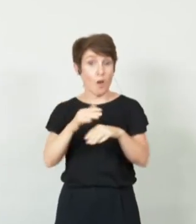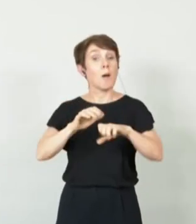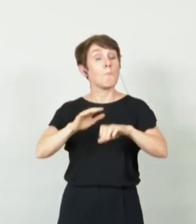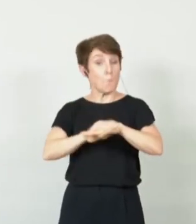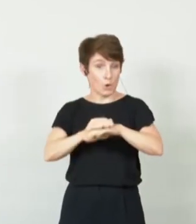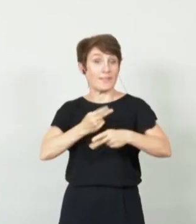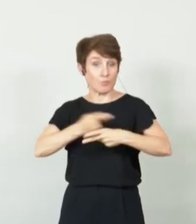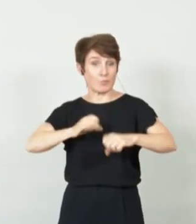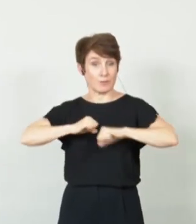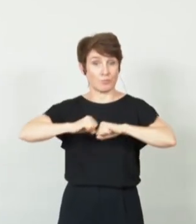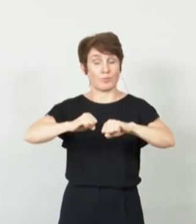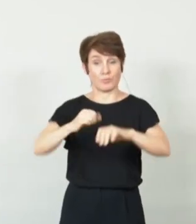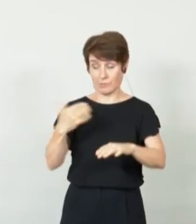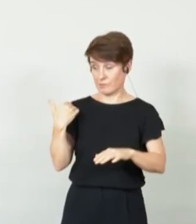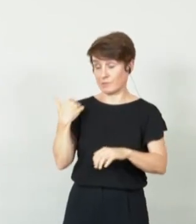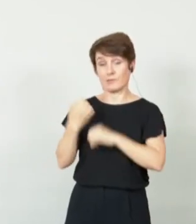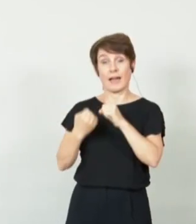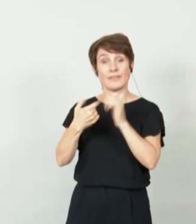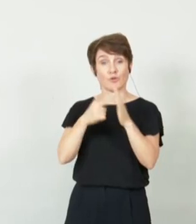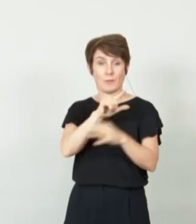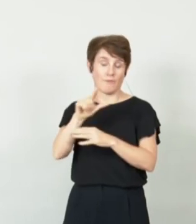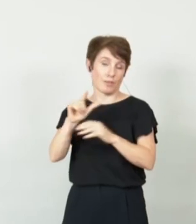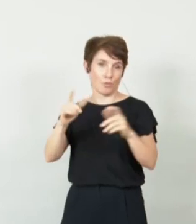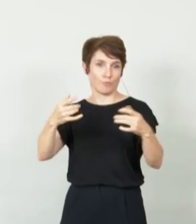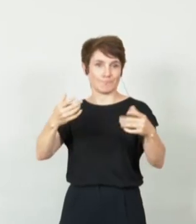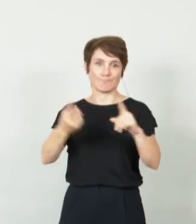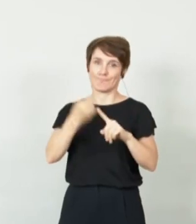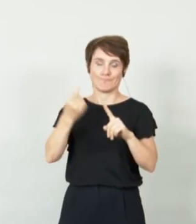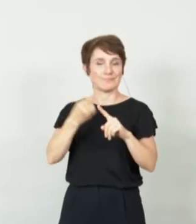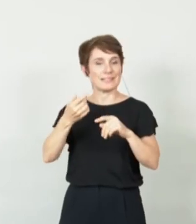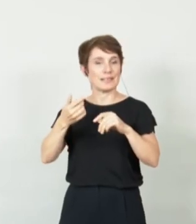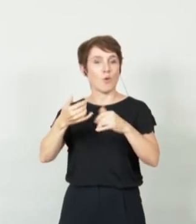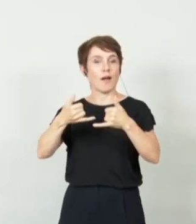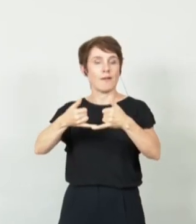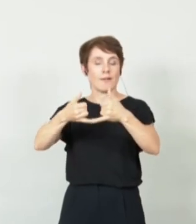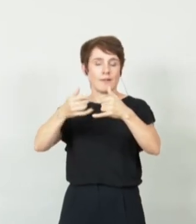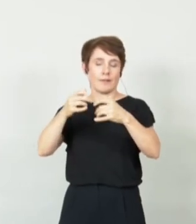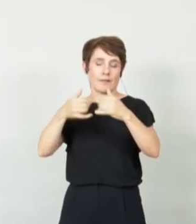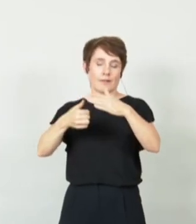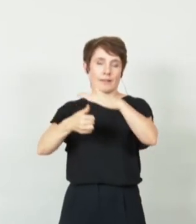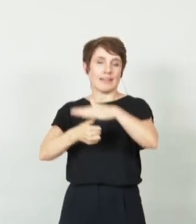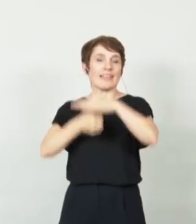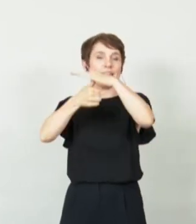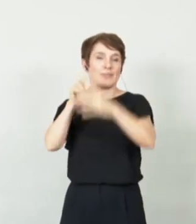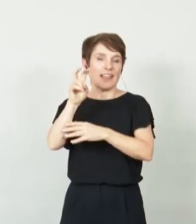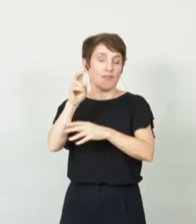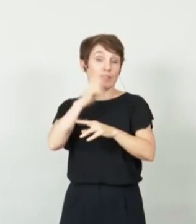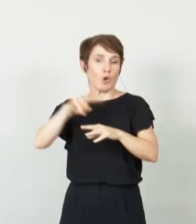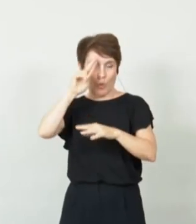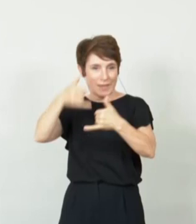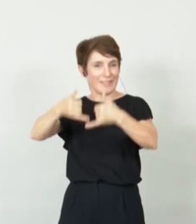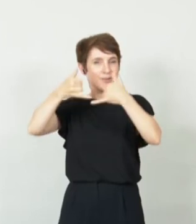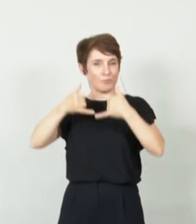était marquée par l'année Grenoble capital verte riche en événements en mobilisation non très importante d'événements de partenaires